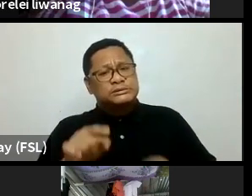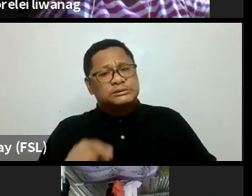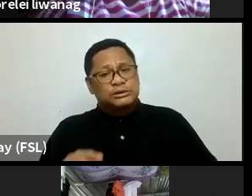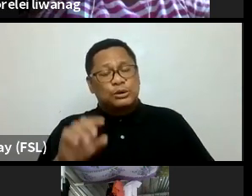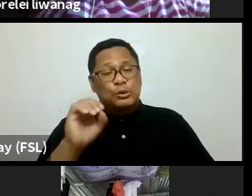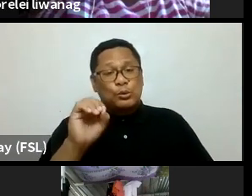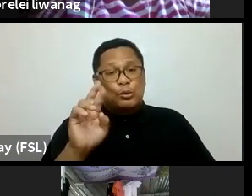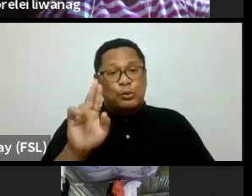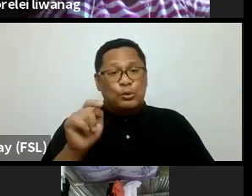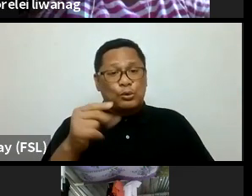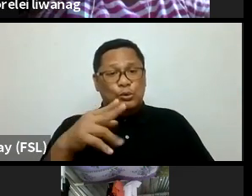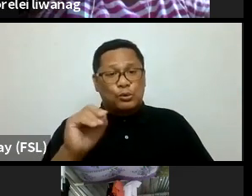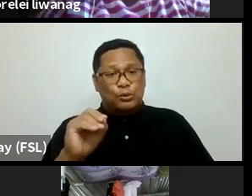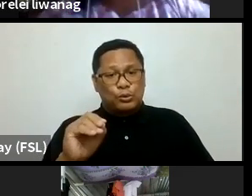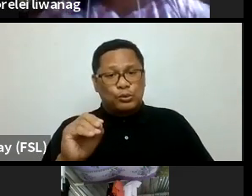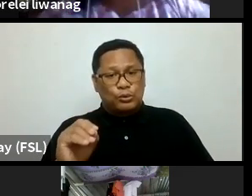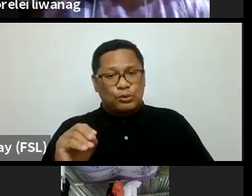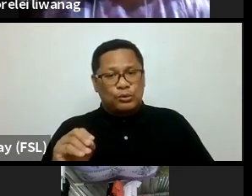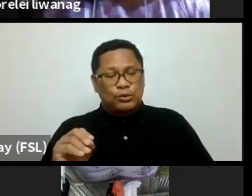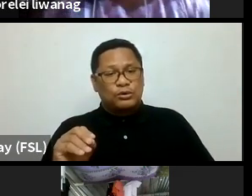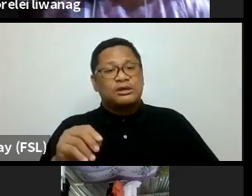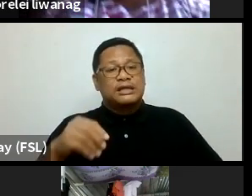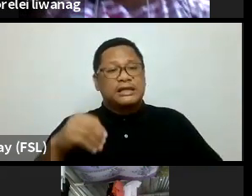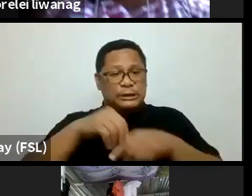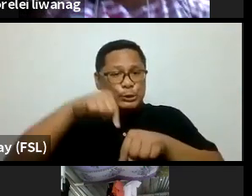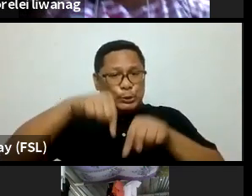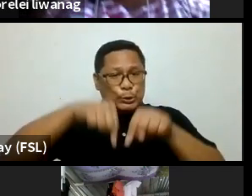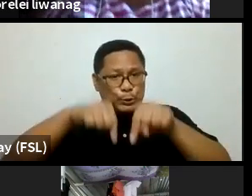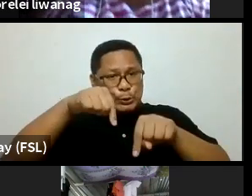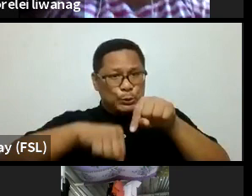po. Sa paglalakad.